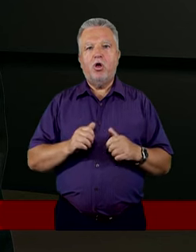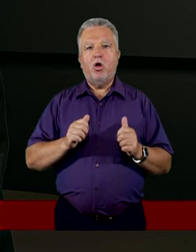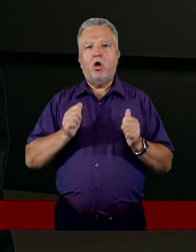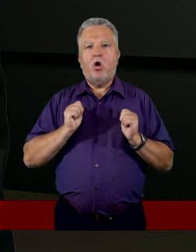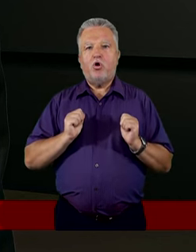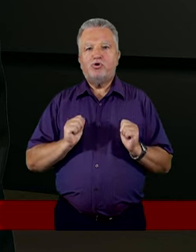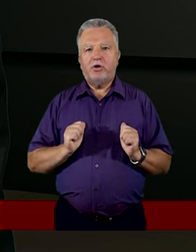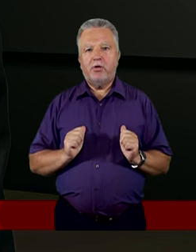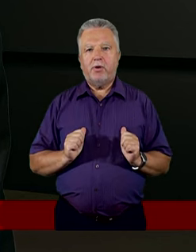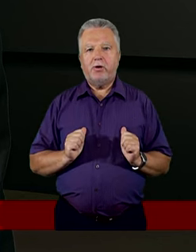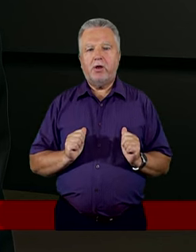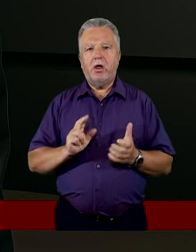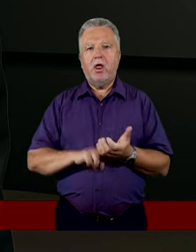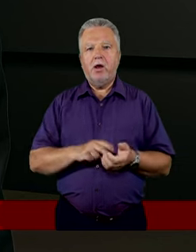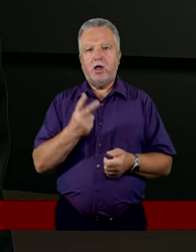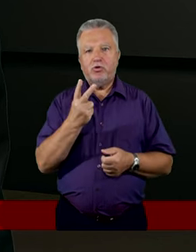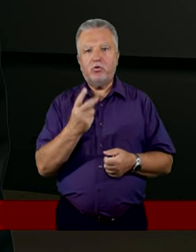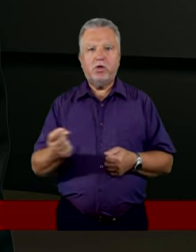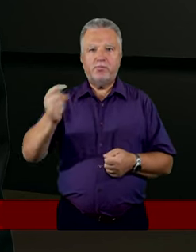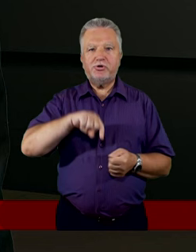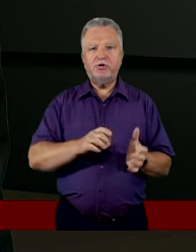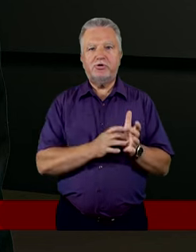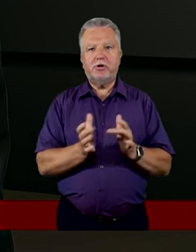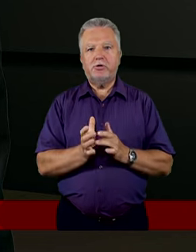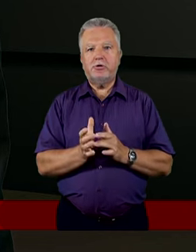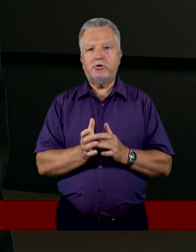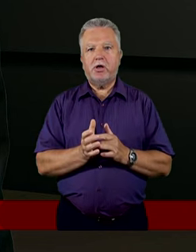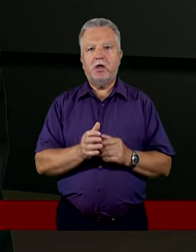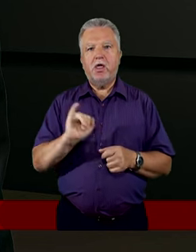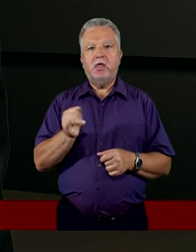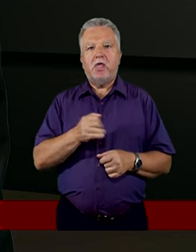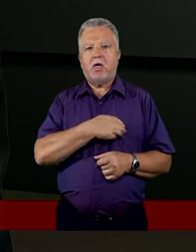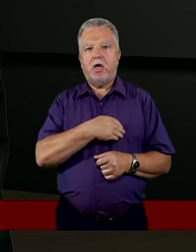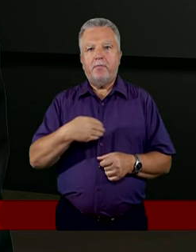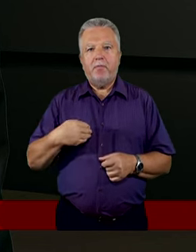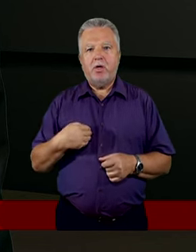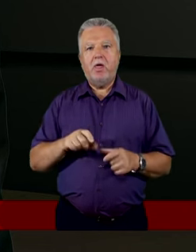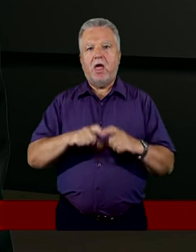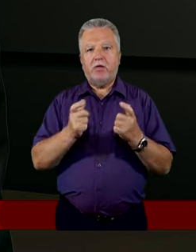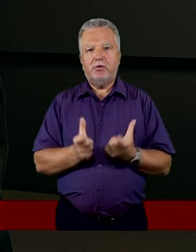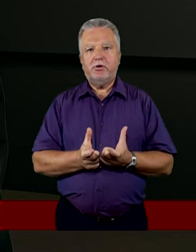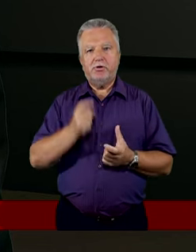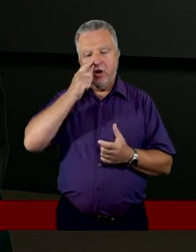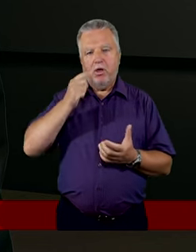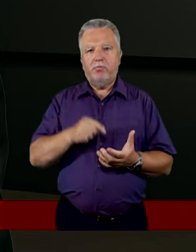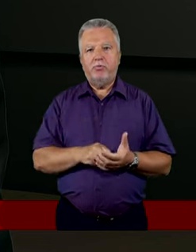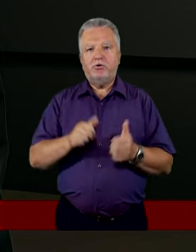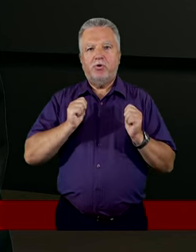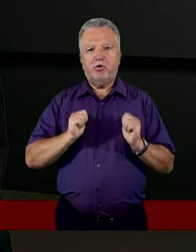oczekiwania na powtórne przyjście Jezusa. Jak my, adwentyści,